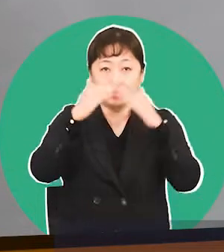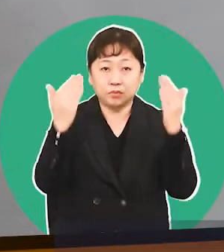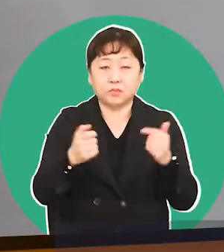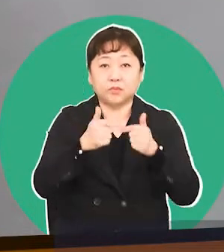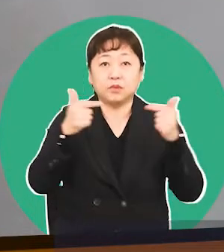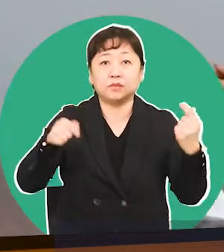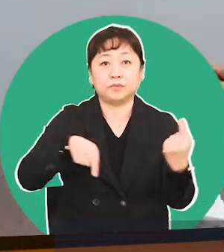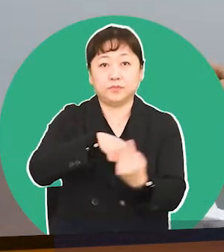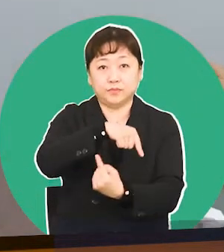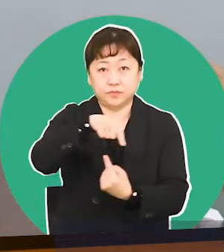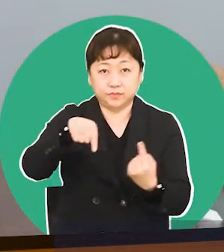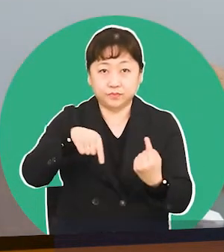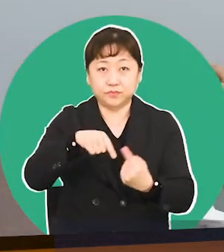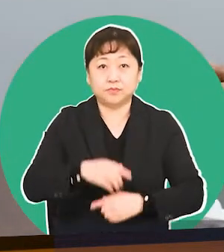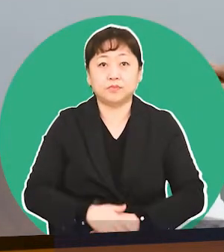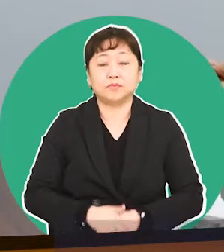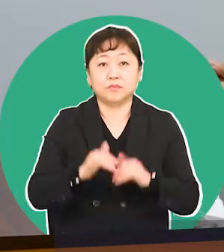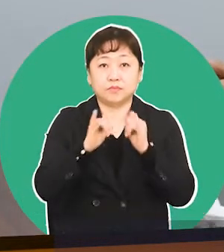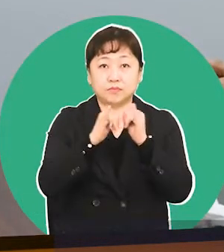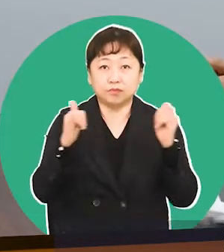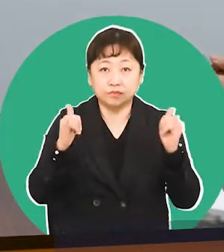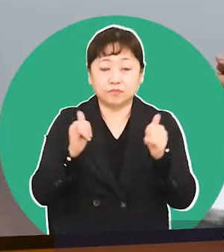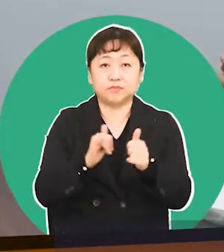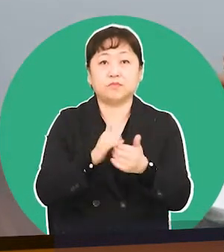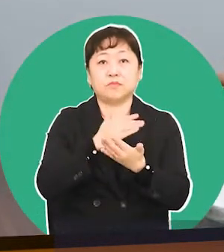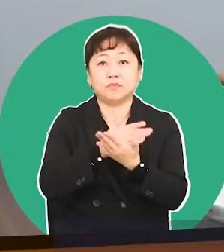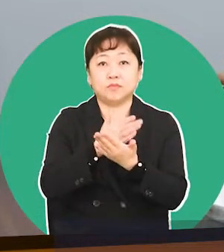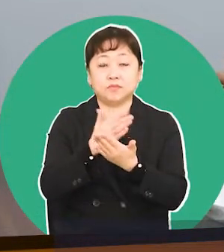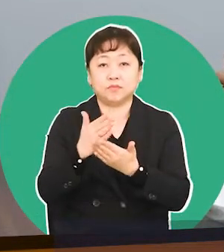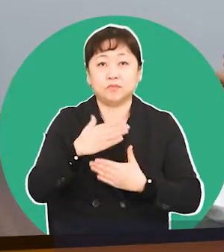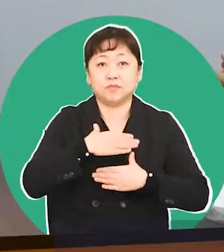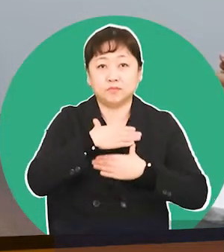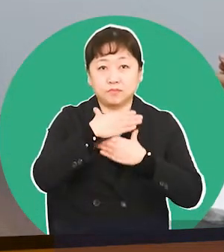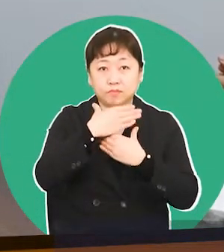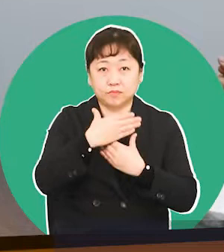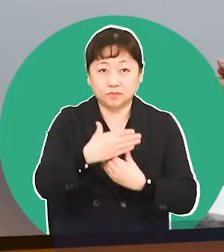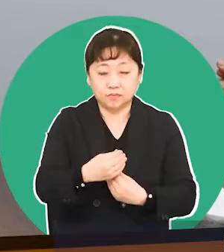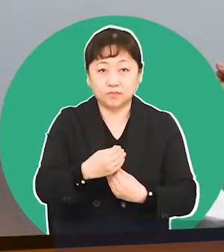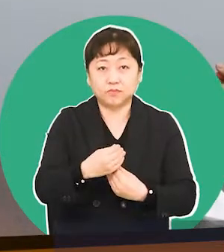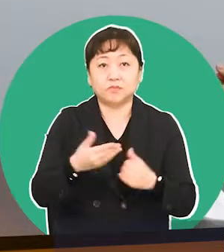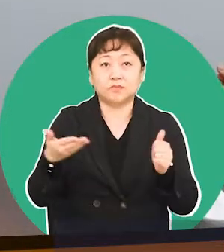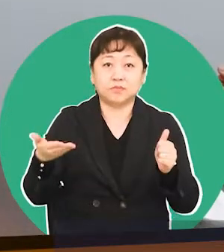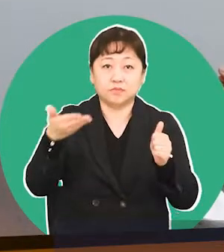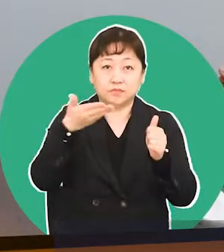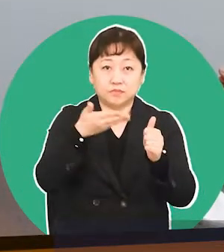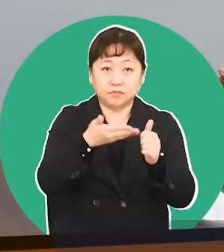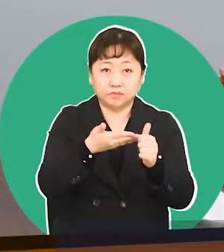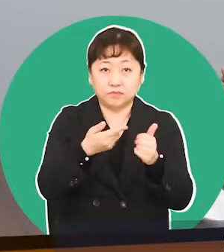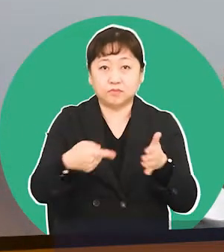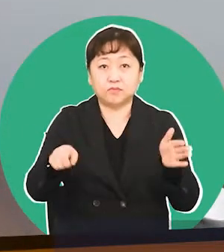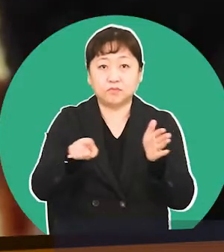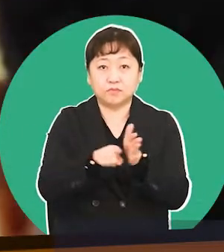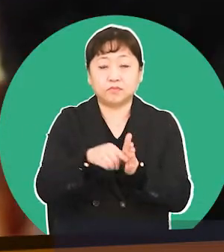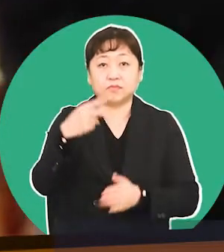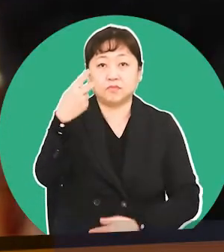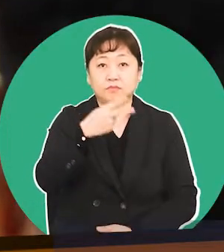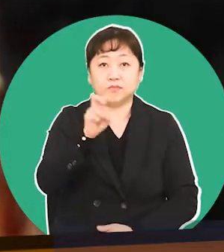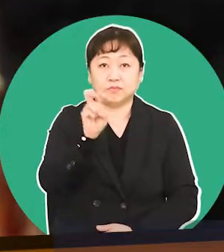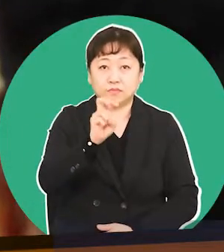합니다 행복마을 관리소 는 광명시 구도심 주민들에게 각종 생활 편의를 제공하고자